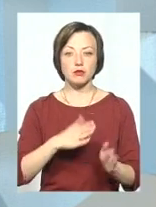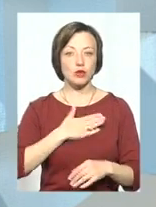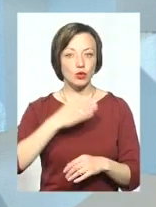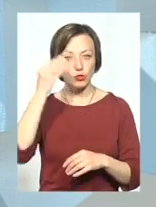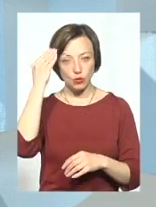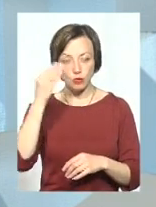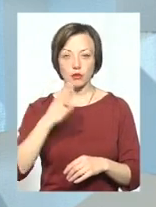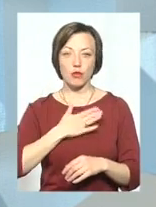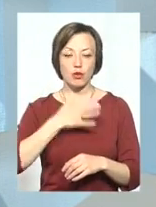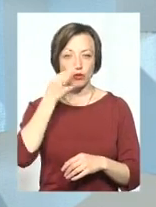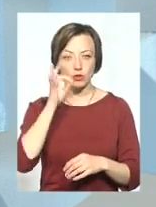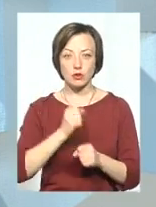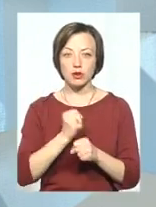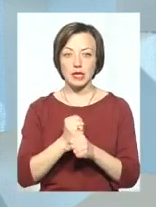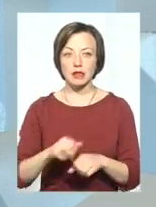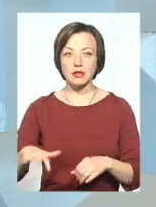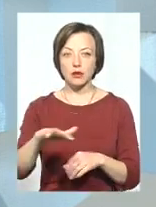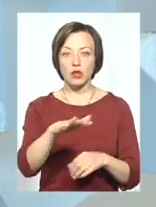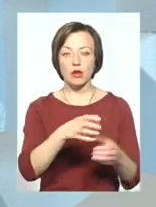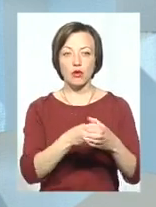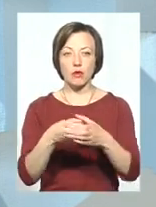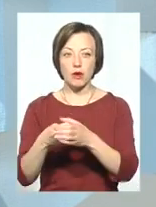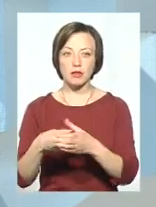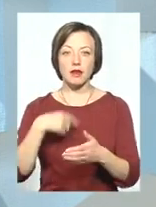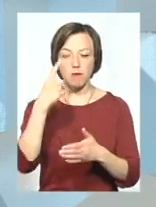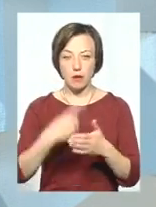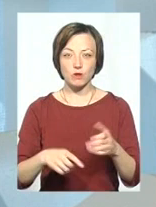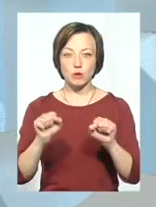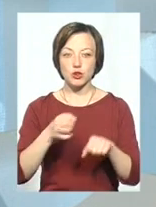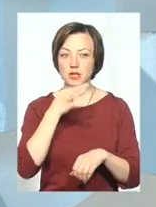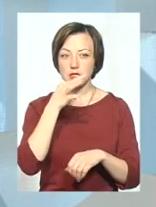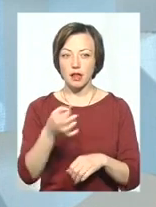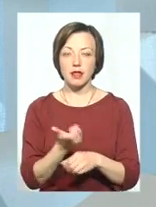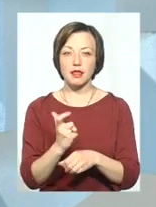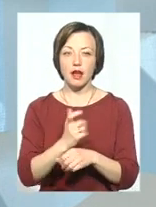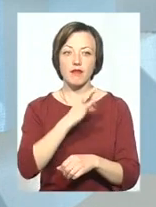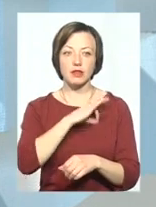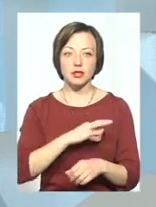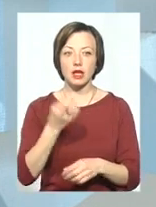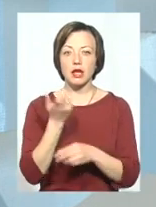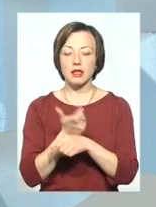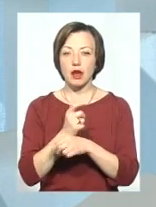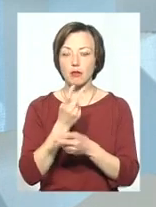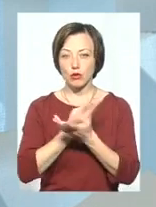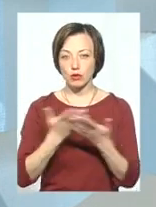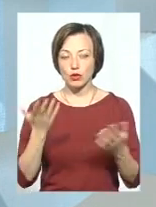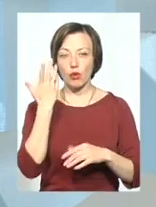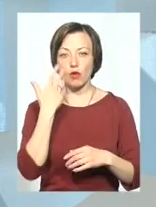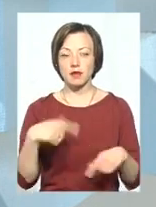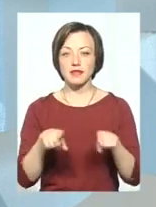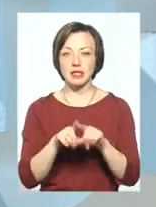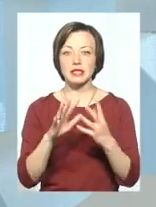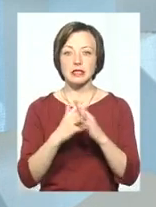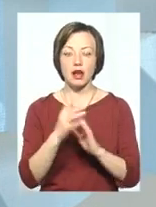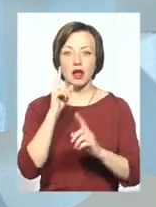точки зору, з мого досвіду роботи з територіальними громадами, можу впевнено сказати, що найефективніше і найпрозоріше - це коли все-таки